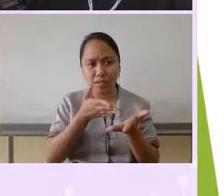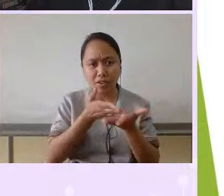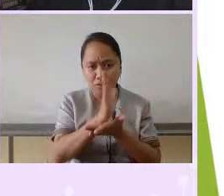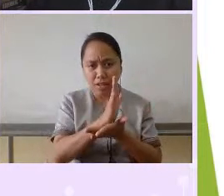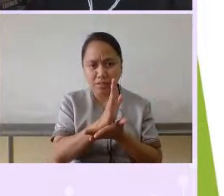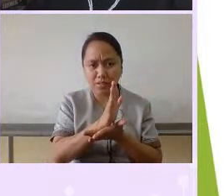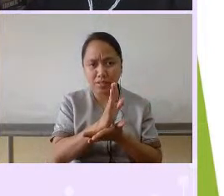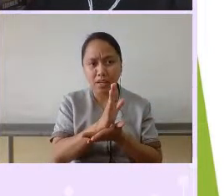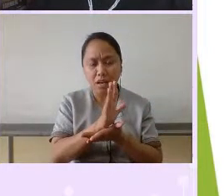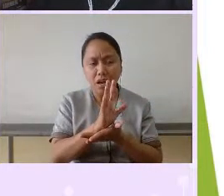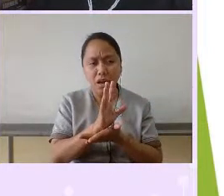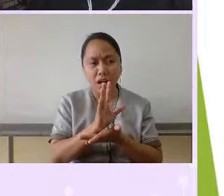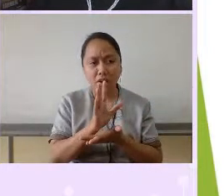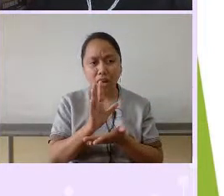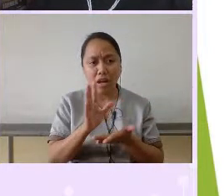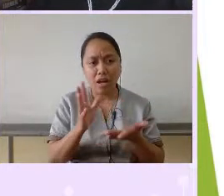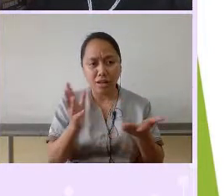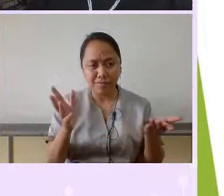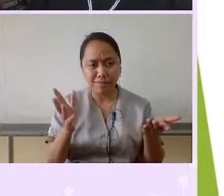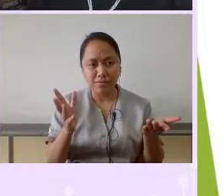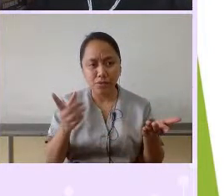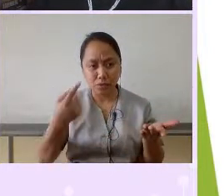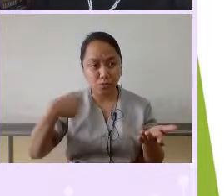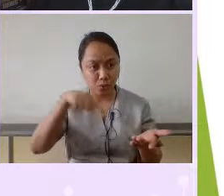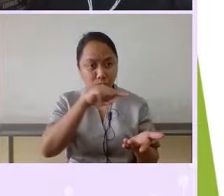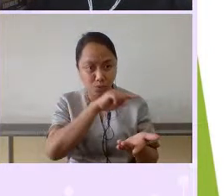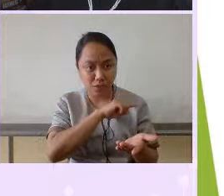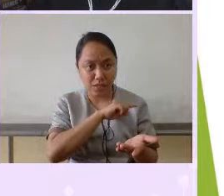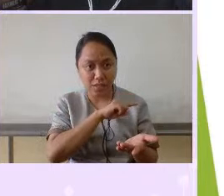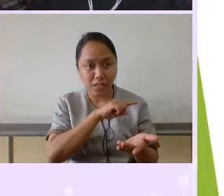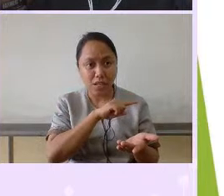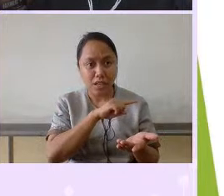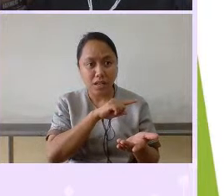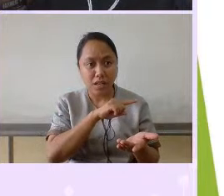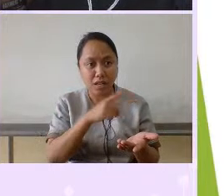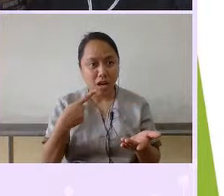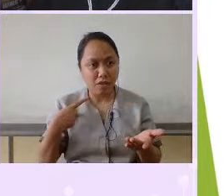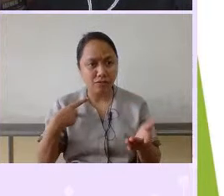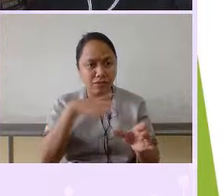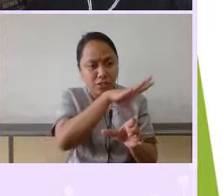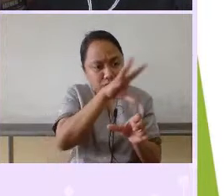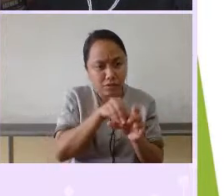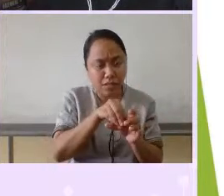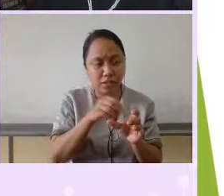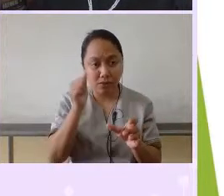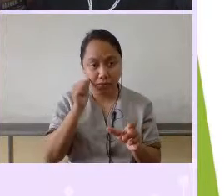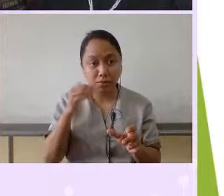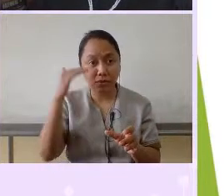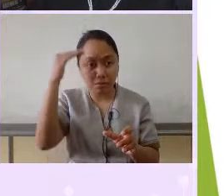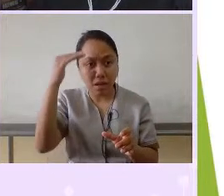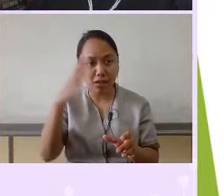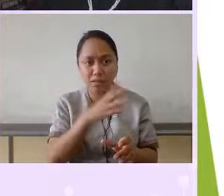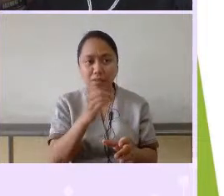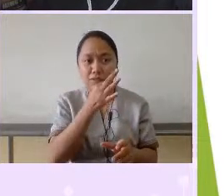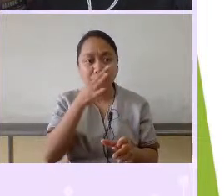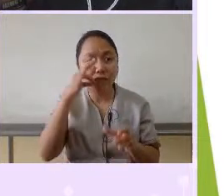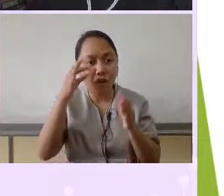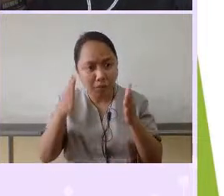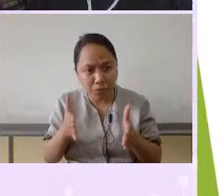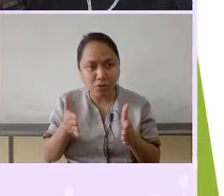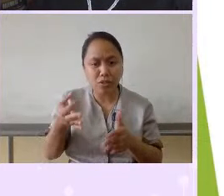marginalized sectors. So, kabilang na po dyan ang ating mga kababaihang magsasaka, mangingisda,